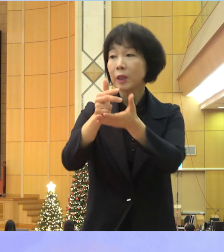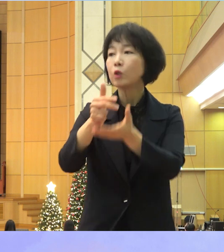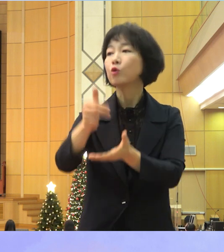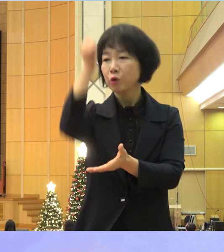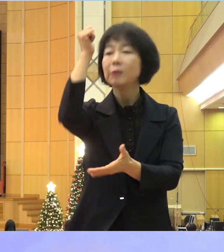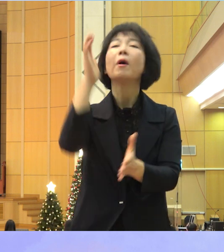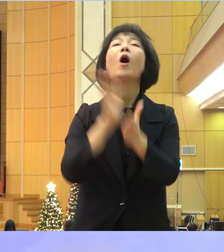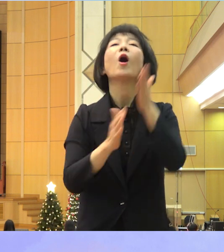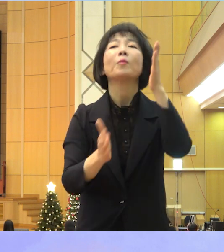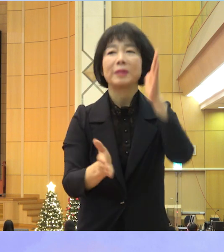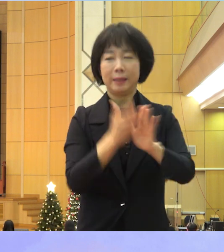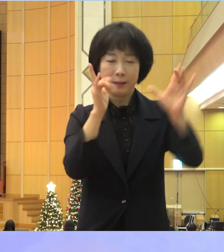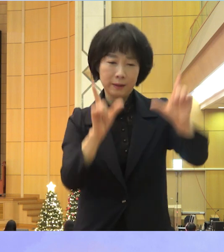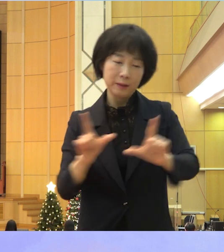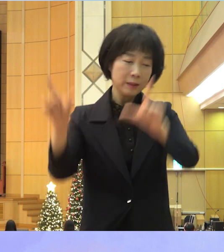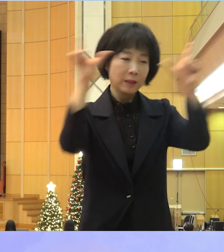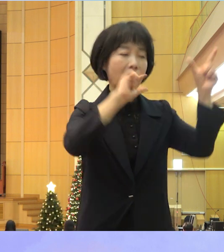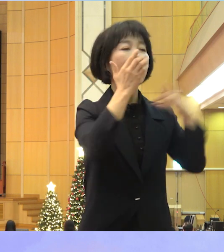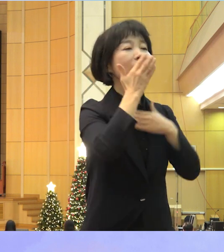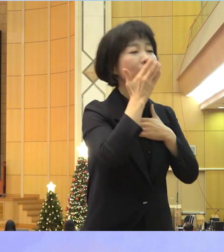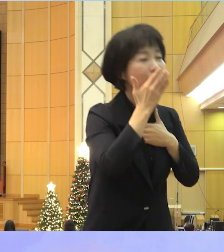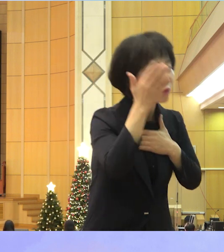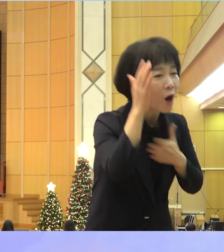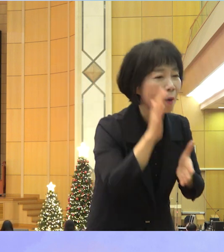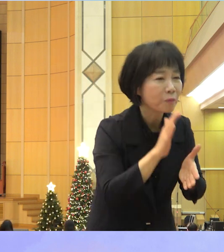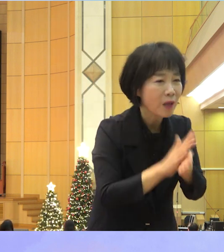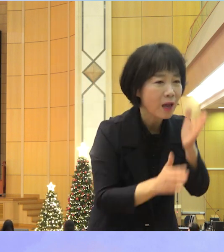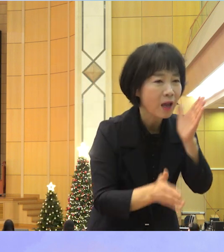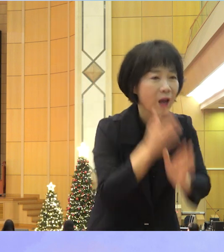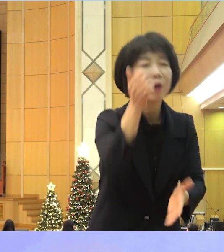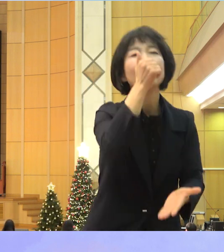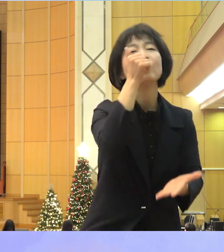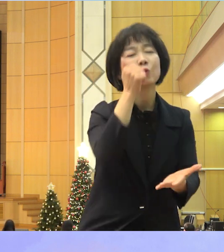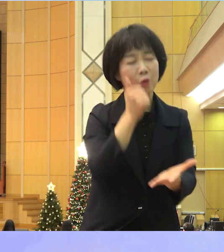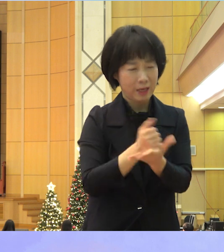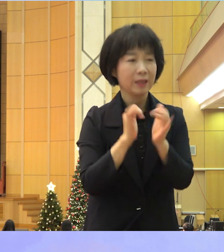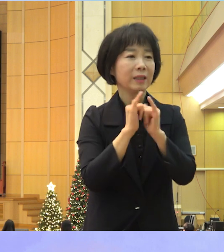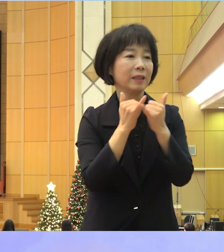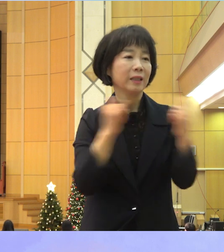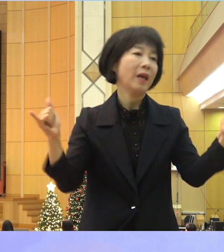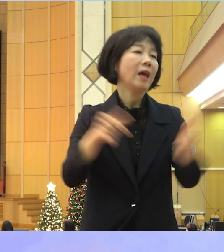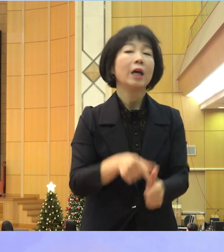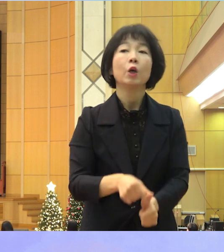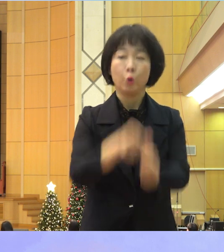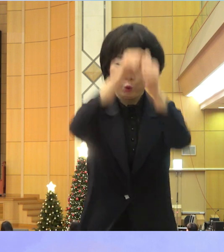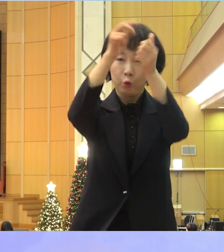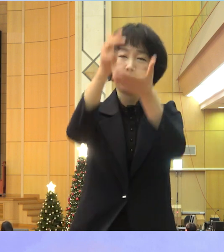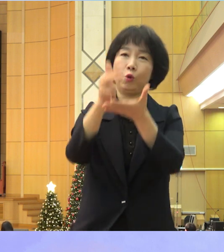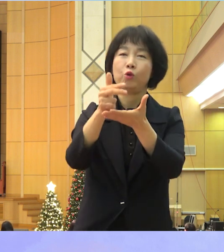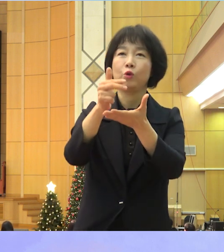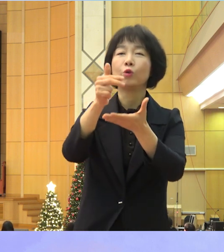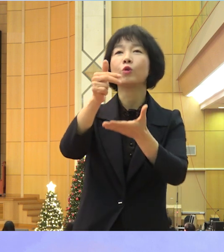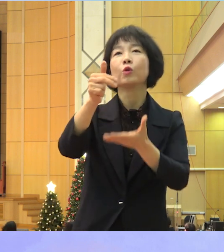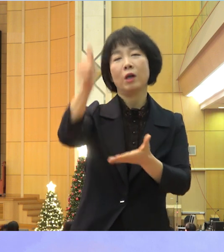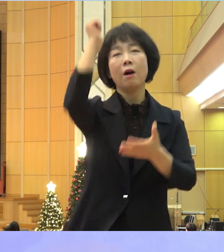주 없이 살 수 없네.